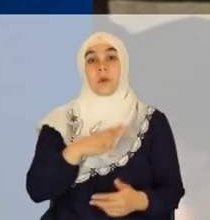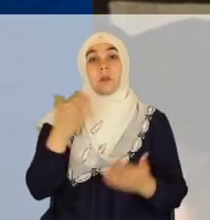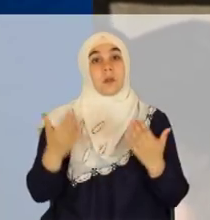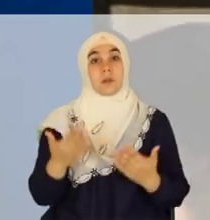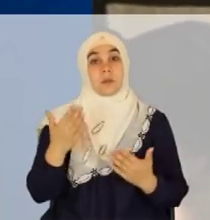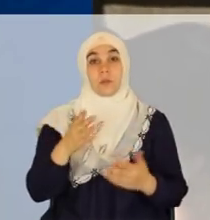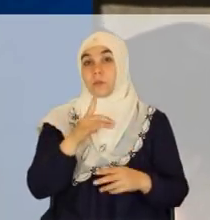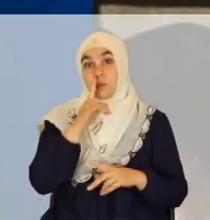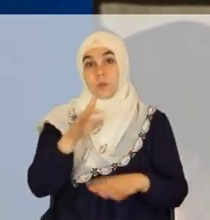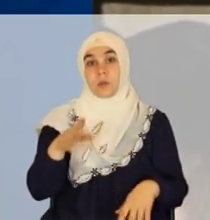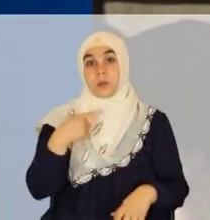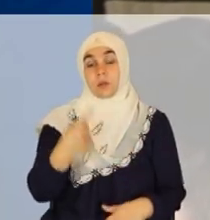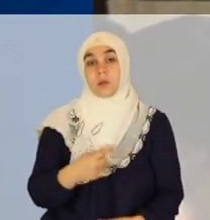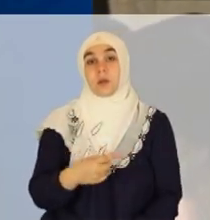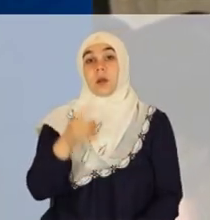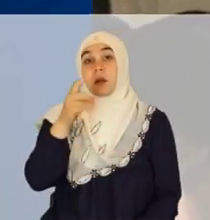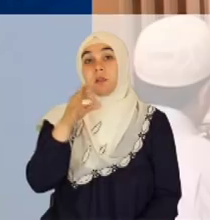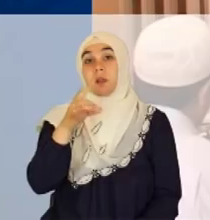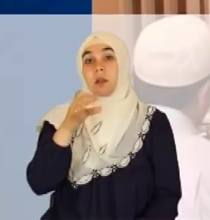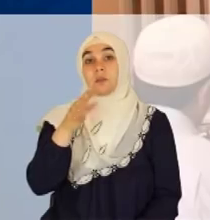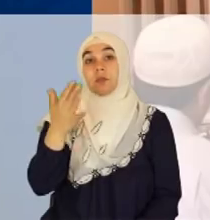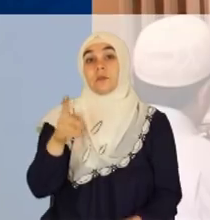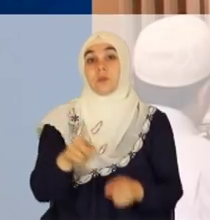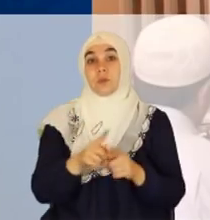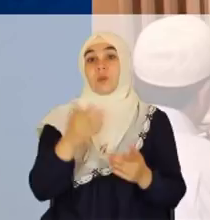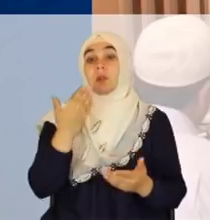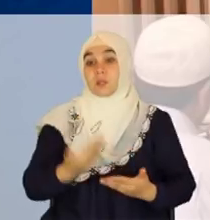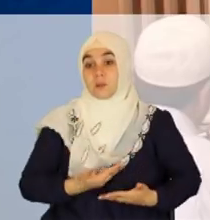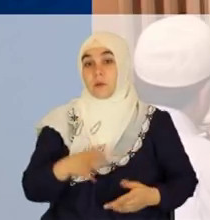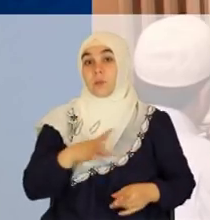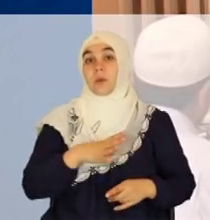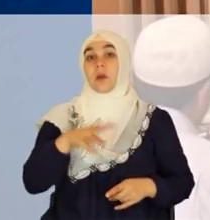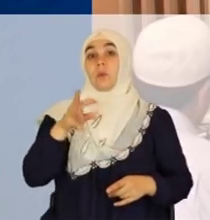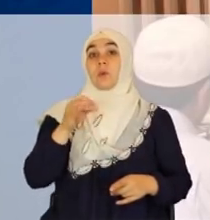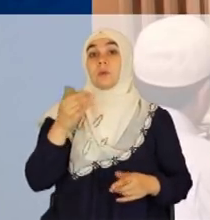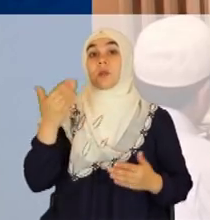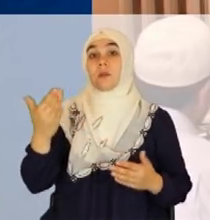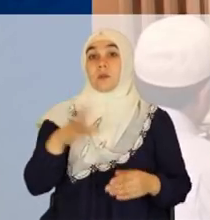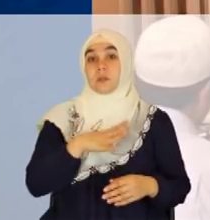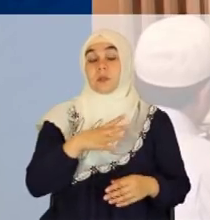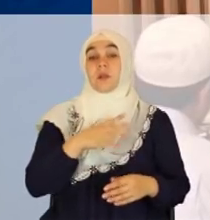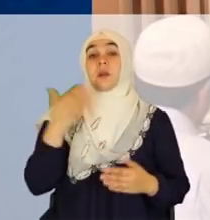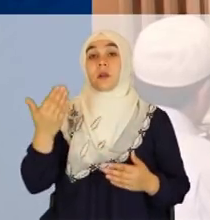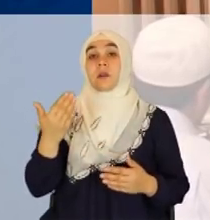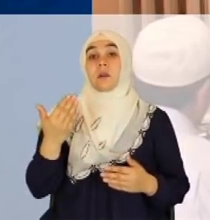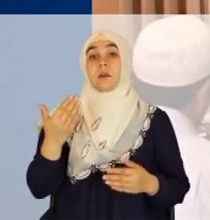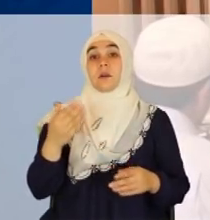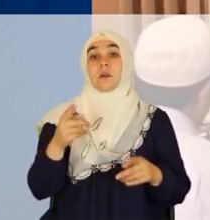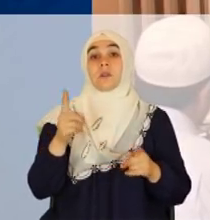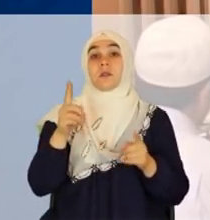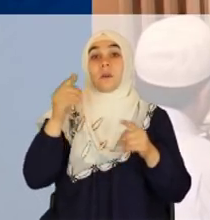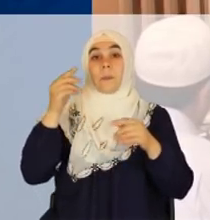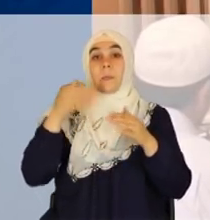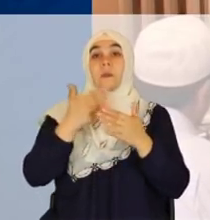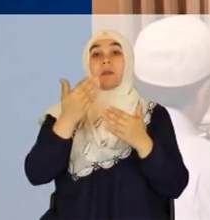Bo'lmasa bo'lmaydi. Xizr alayhissalom tirik bo'lganlarida Rasuli akram alayhissalotu vassalom risolati